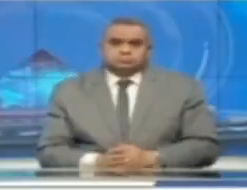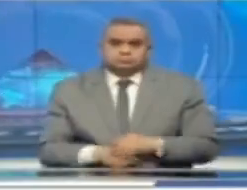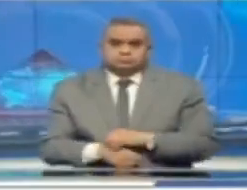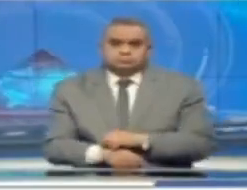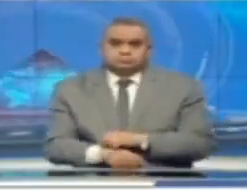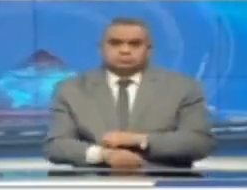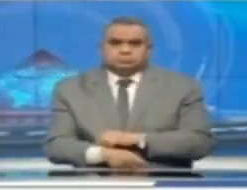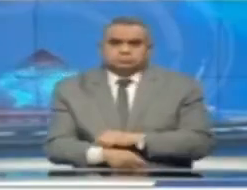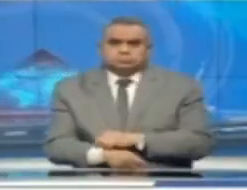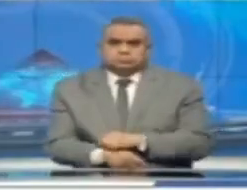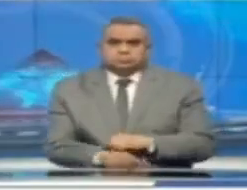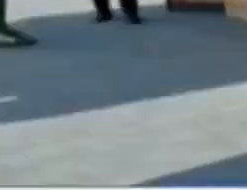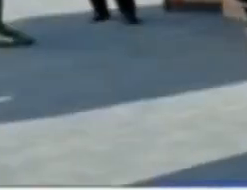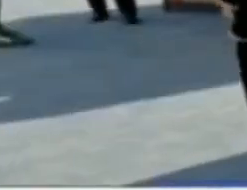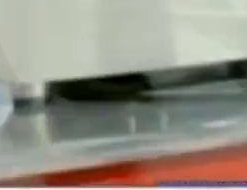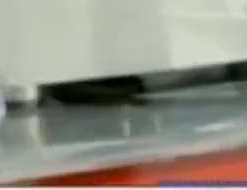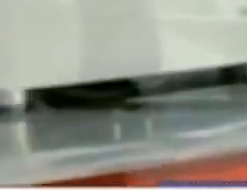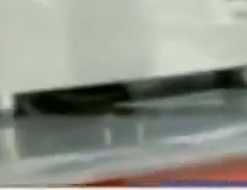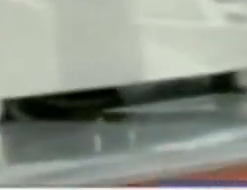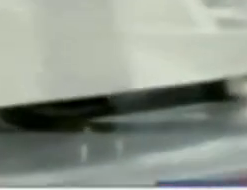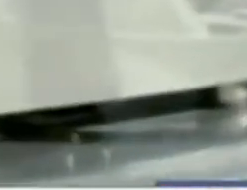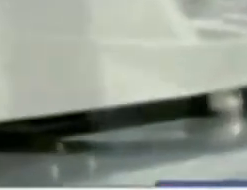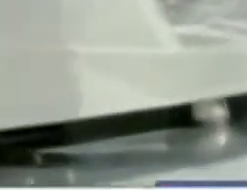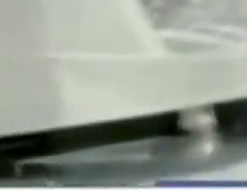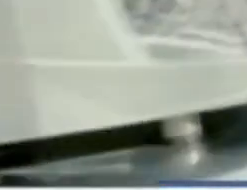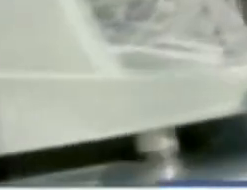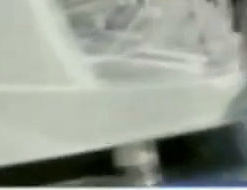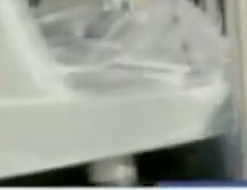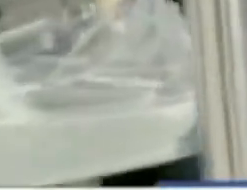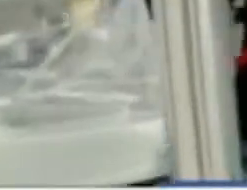النجاة. الحقيقة شيء يفرح